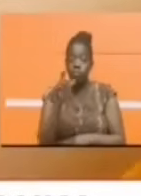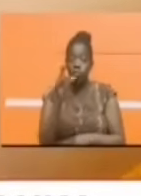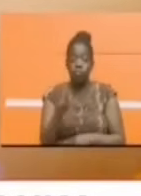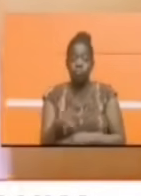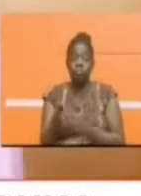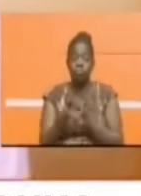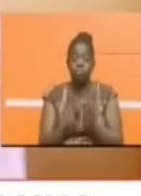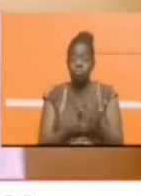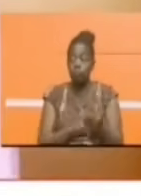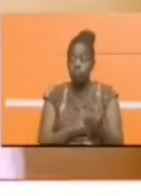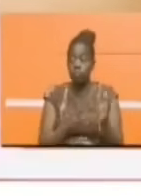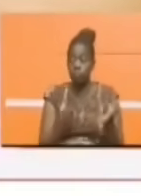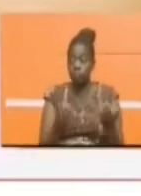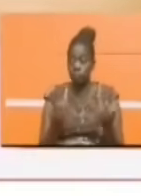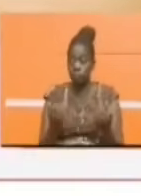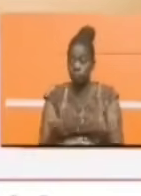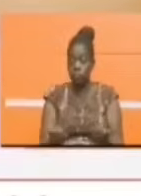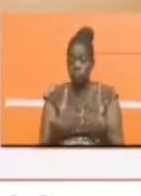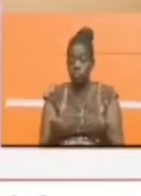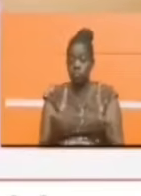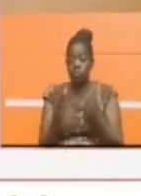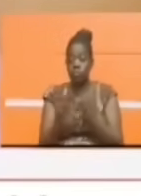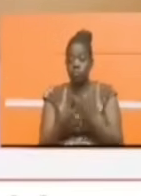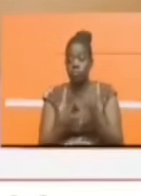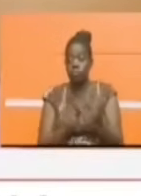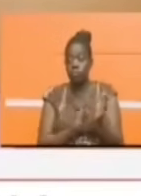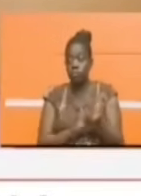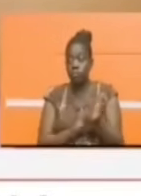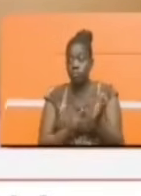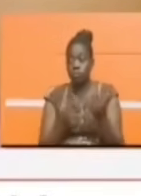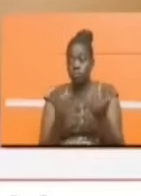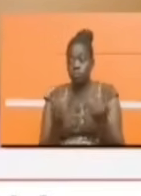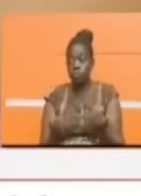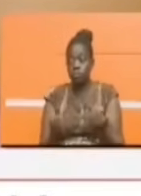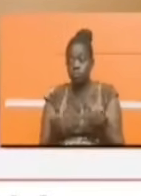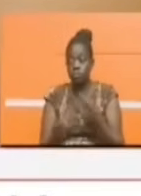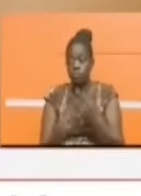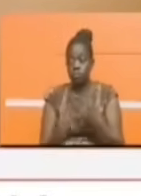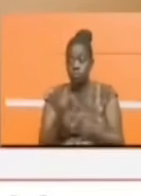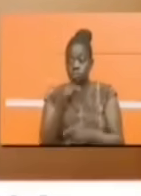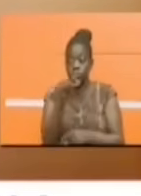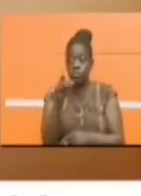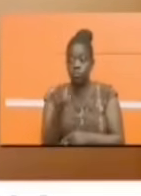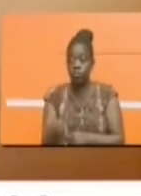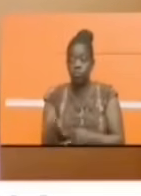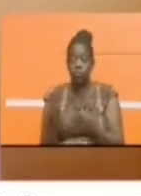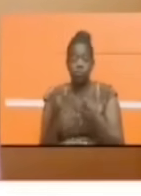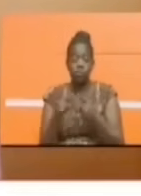n'alipooti nga kasito lipooti nze katulabe okagana mbooleza yeetasse munne.